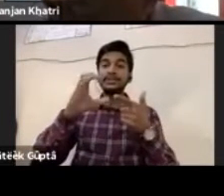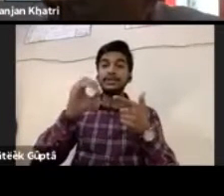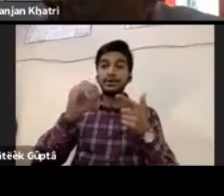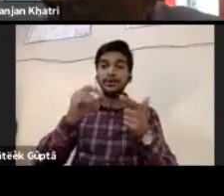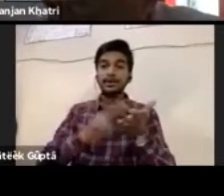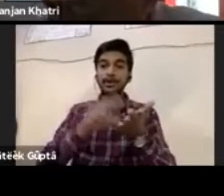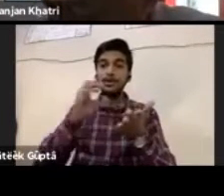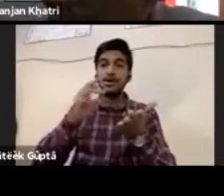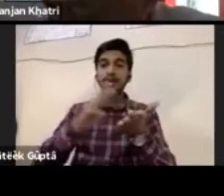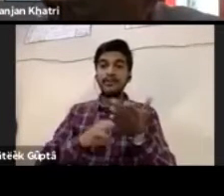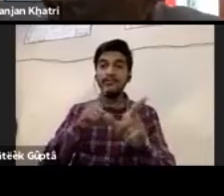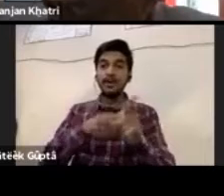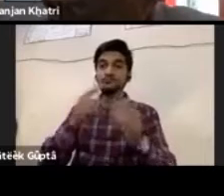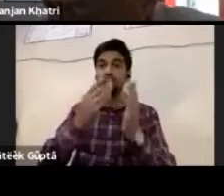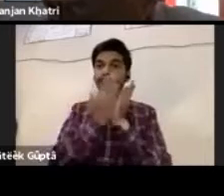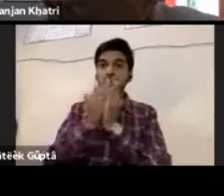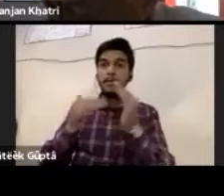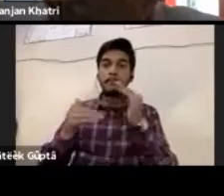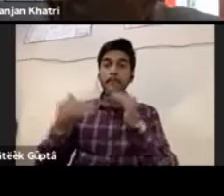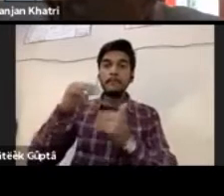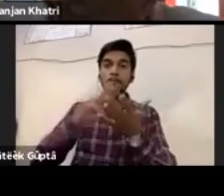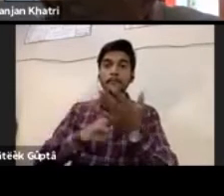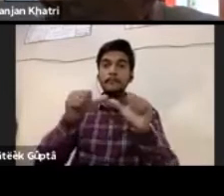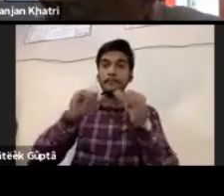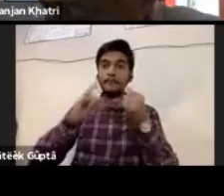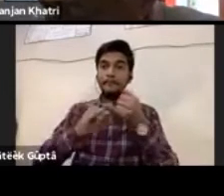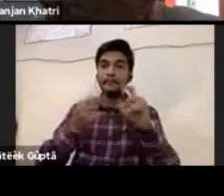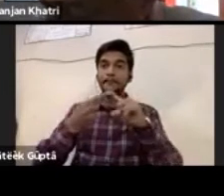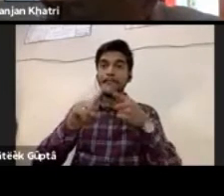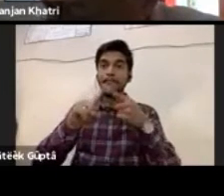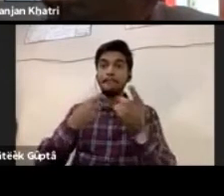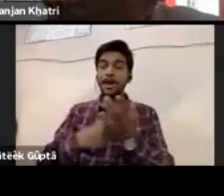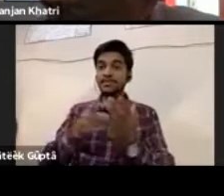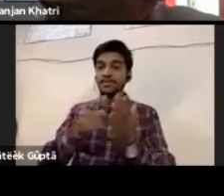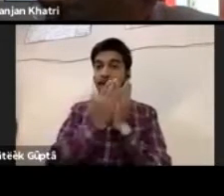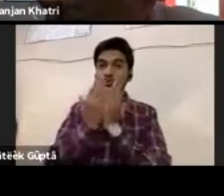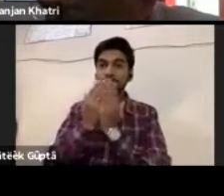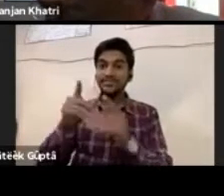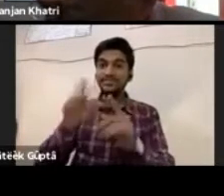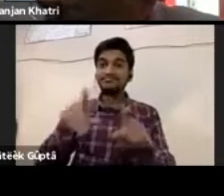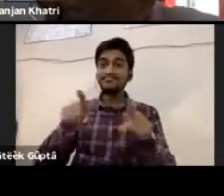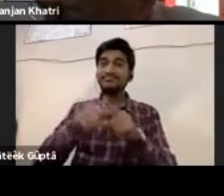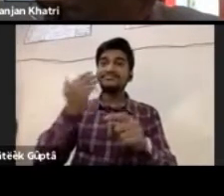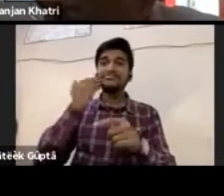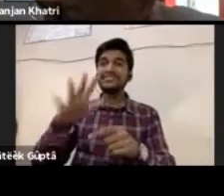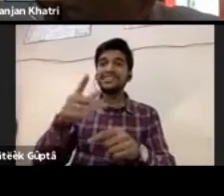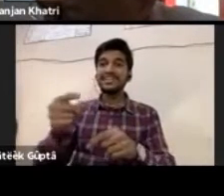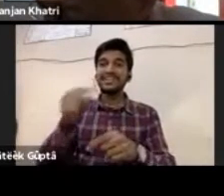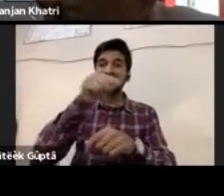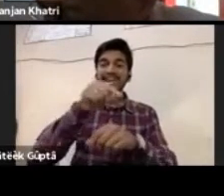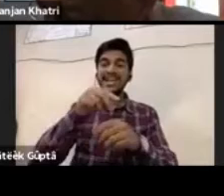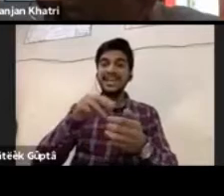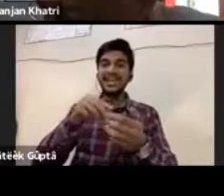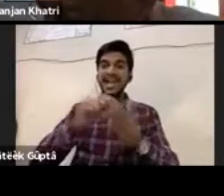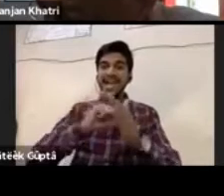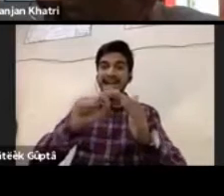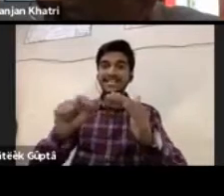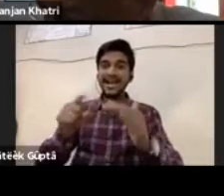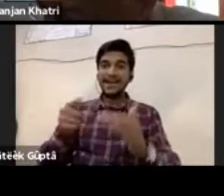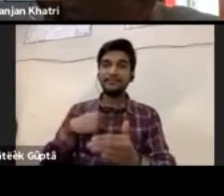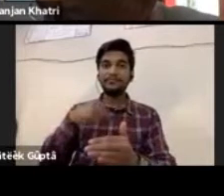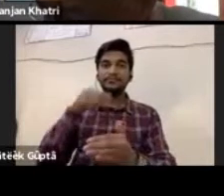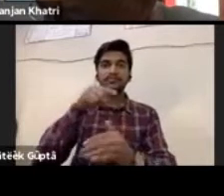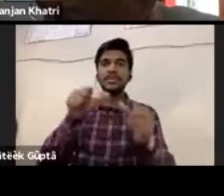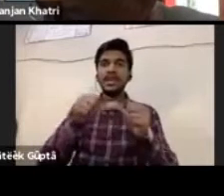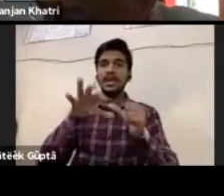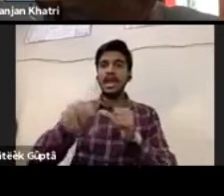डिफरेंट यूनिवर्सिटीज से मेरा डिफरेंस एक्सपीरियंस रहा, लेकिन वहाँ भी एग्जाम देने जब जाती थी तो एक्सेसिबल नहीं होते थे वेन्यूज. कई